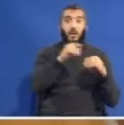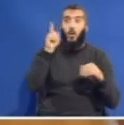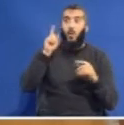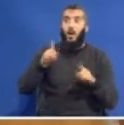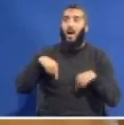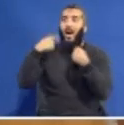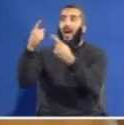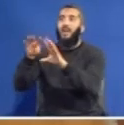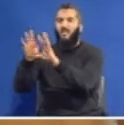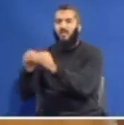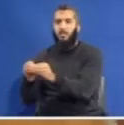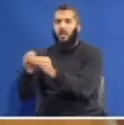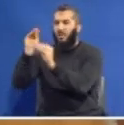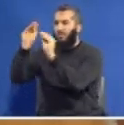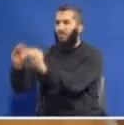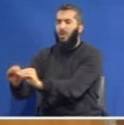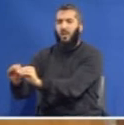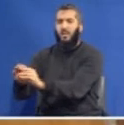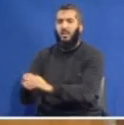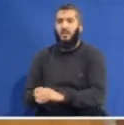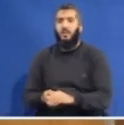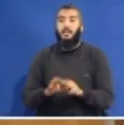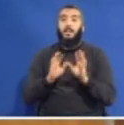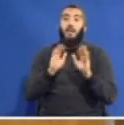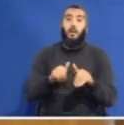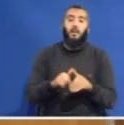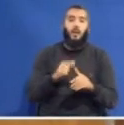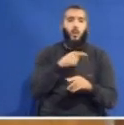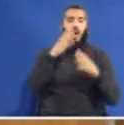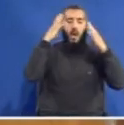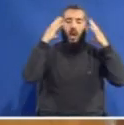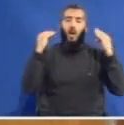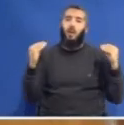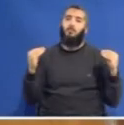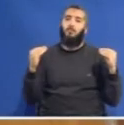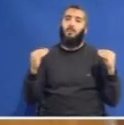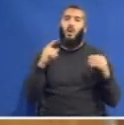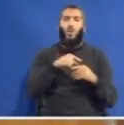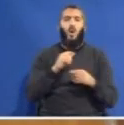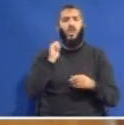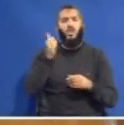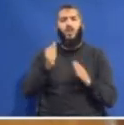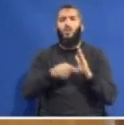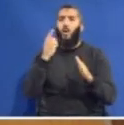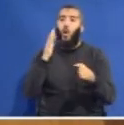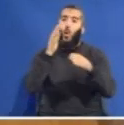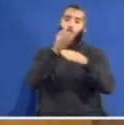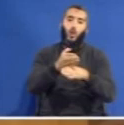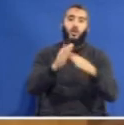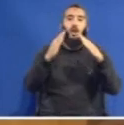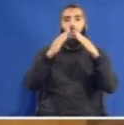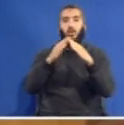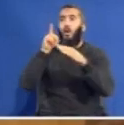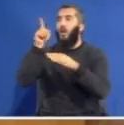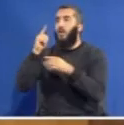كاين إعاز من الأم، وثم فيه إيجاد راحة. كان كل ما يدخل للدار أنت من جهة تحكي